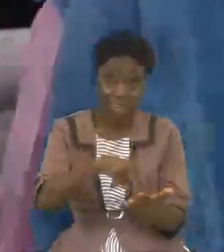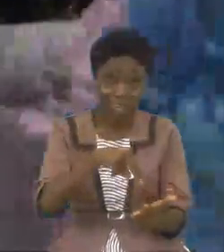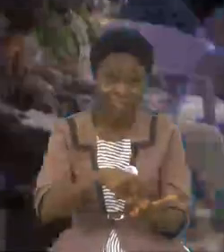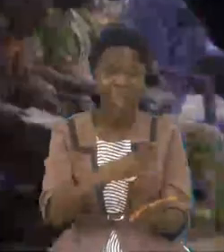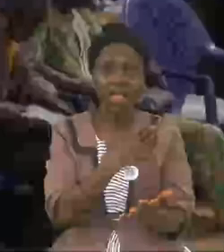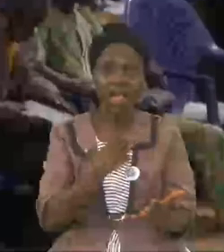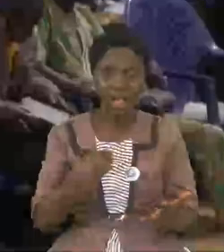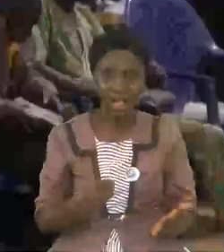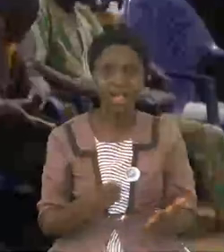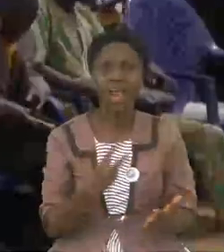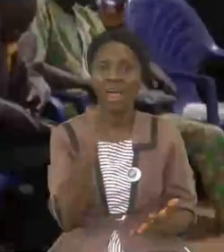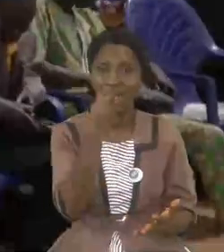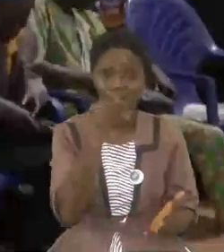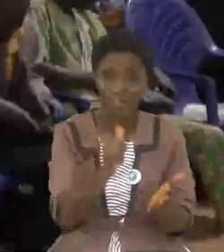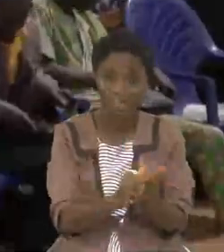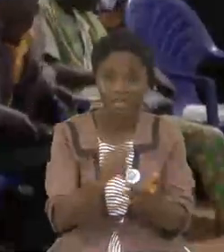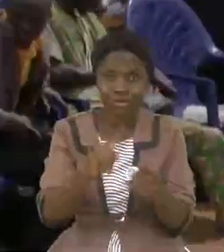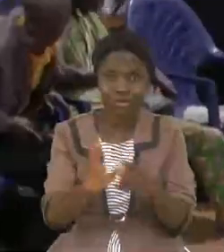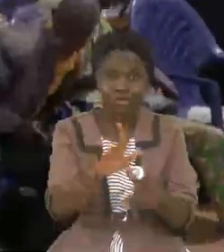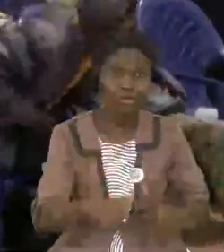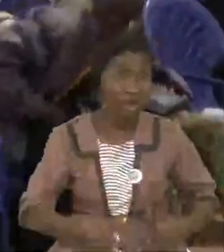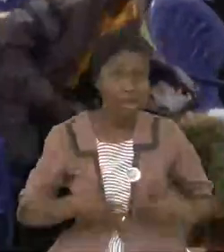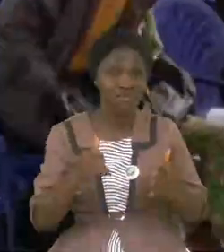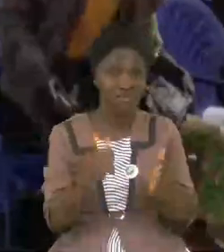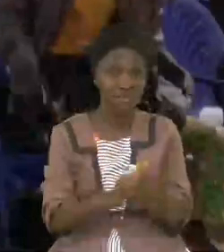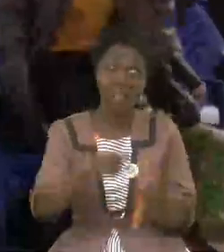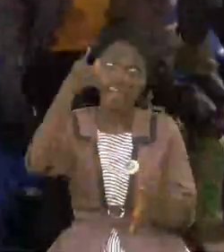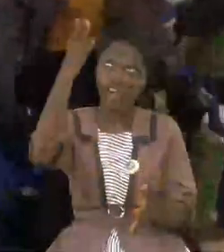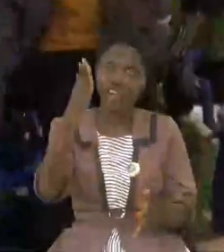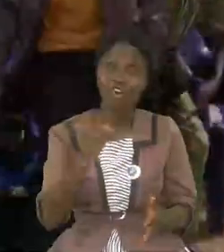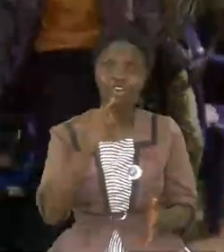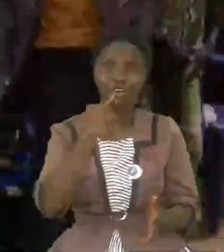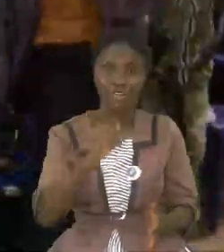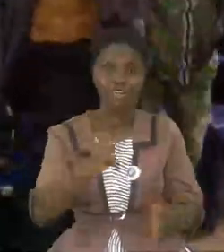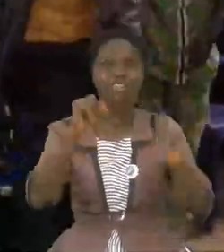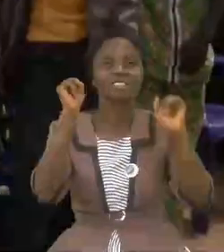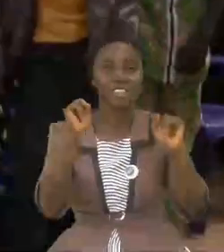Capable. Dieu est capable. Tenez-vous debout et affirmez cela dans votre vie.